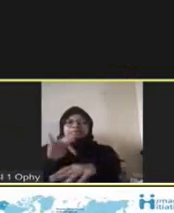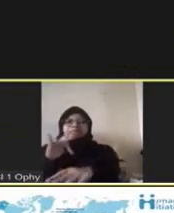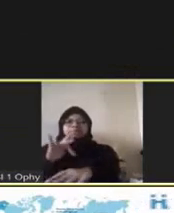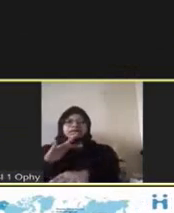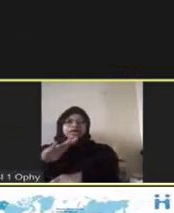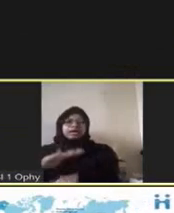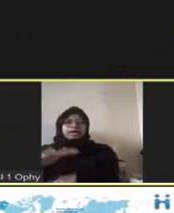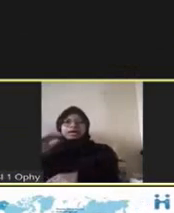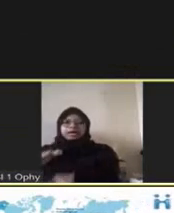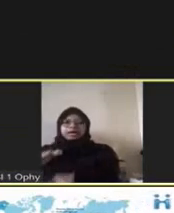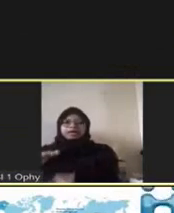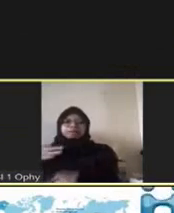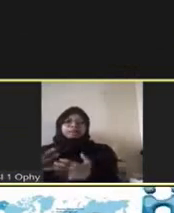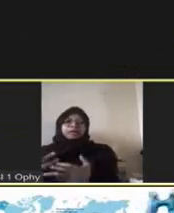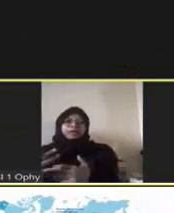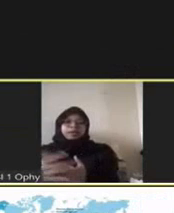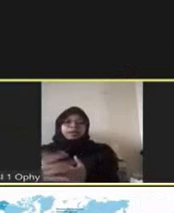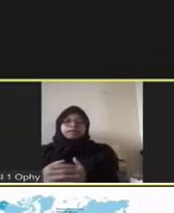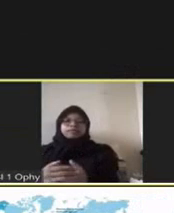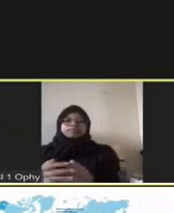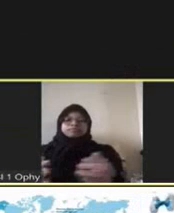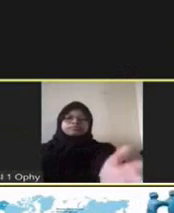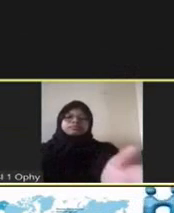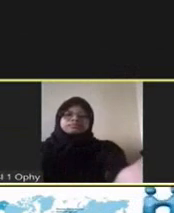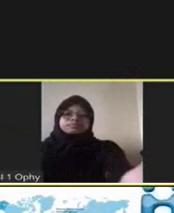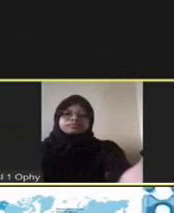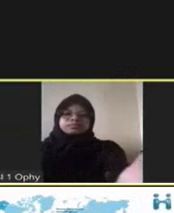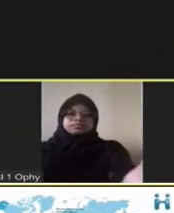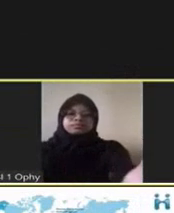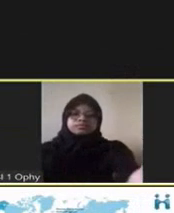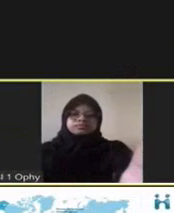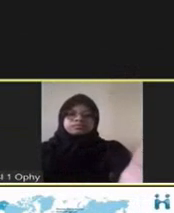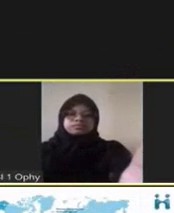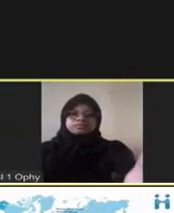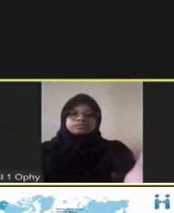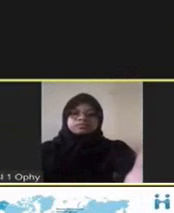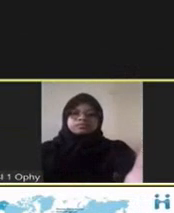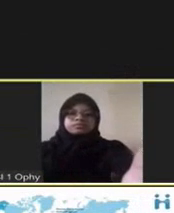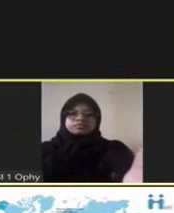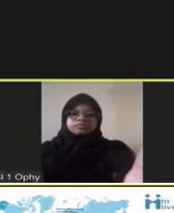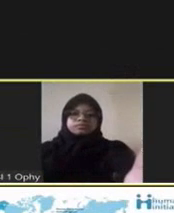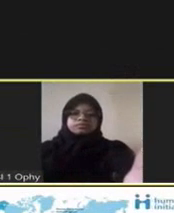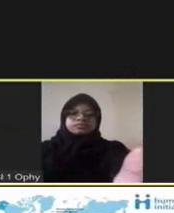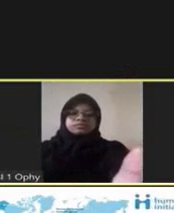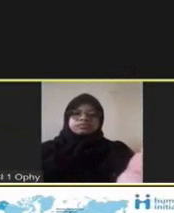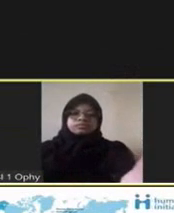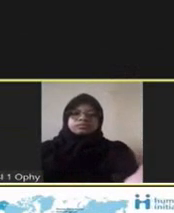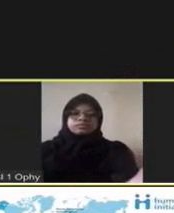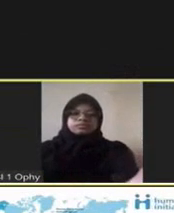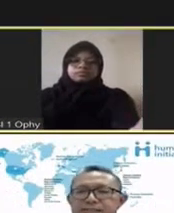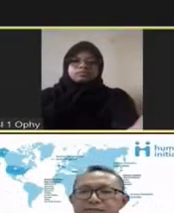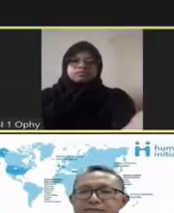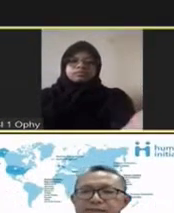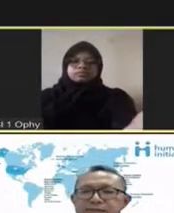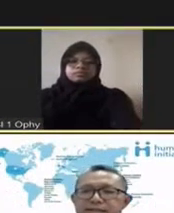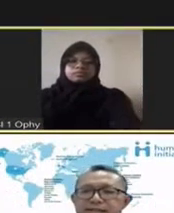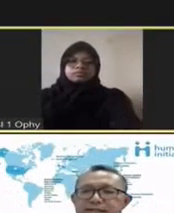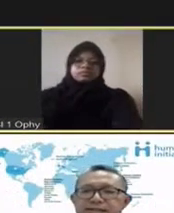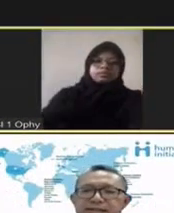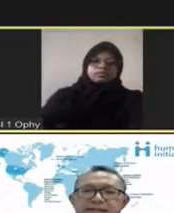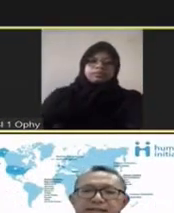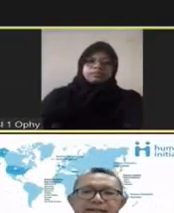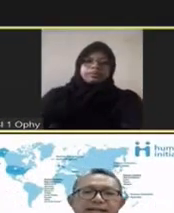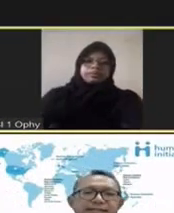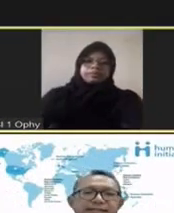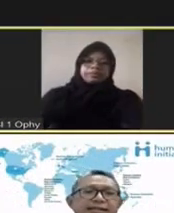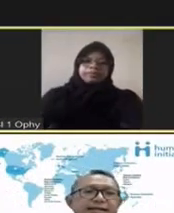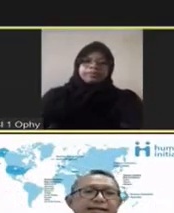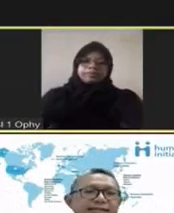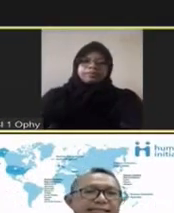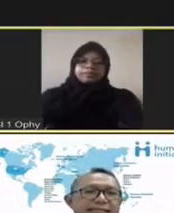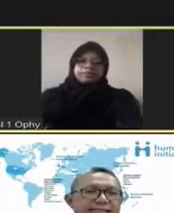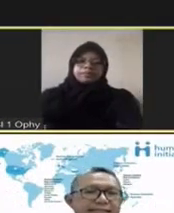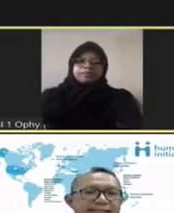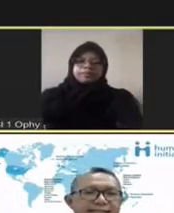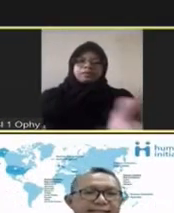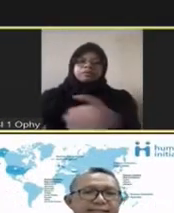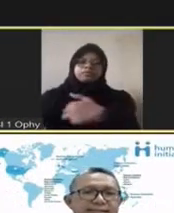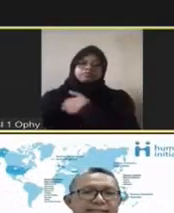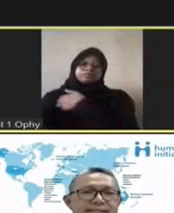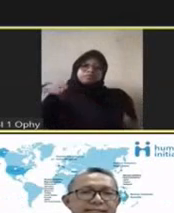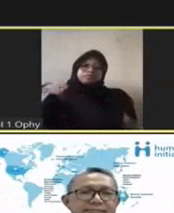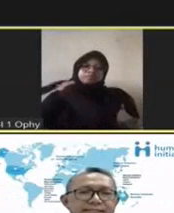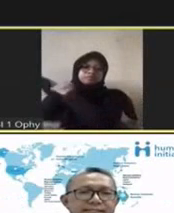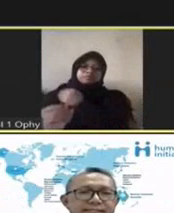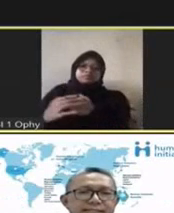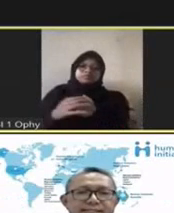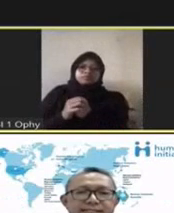apa namanya dampak yang harus diantisipasi supaya hal-hal yang tidak kita